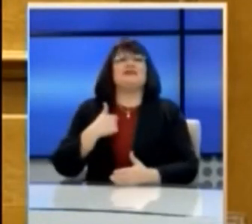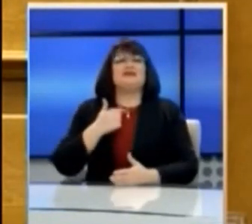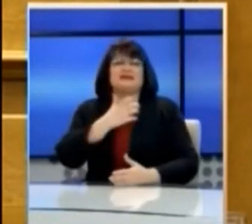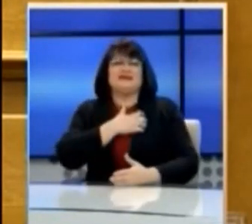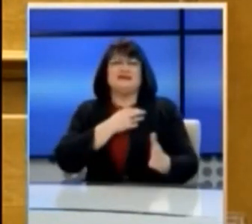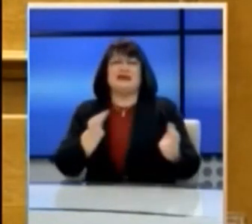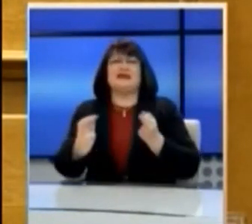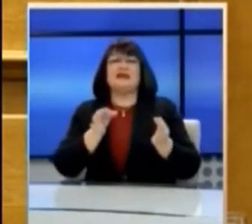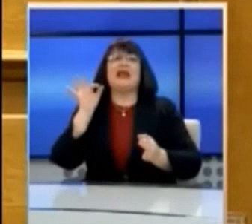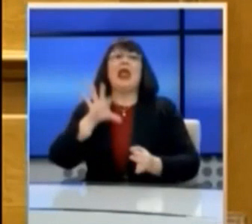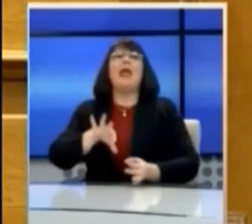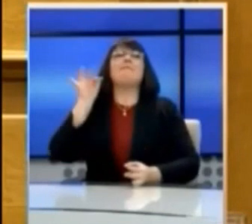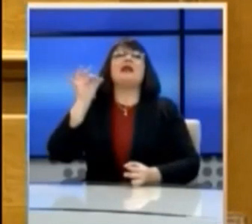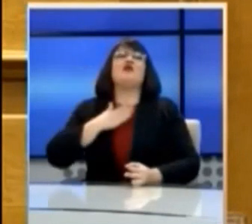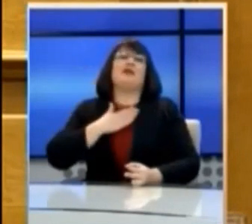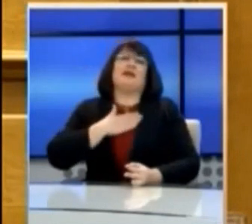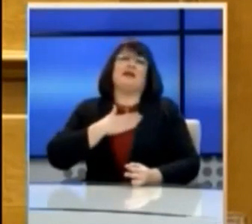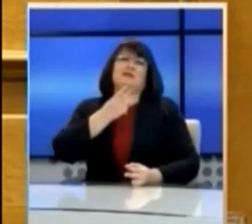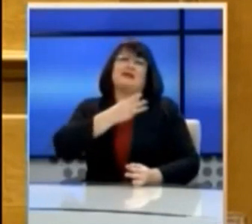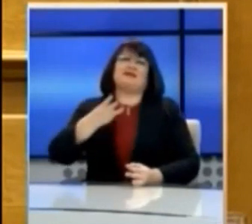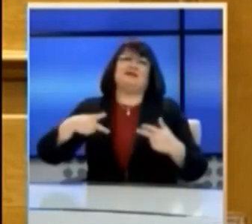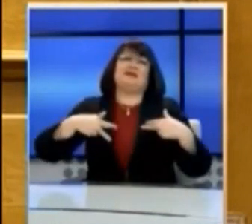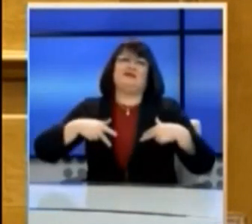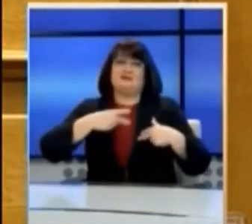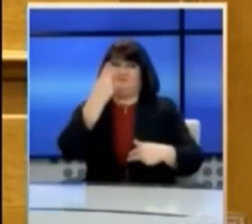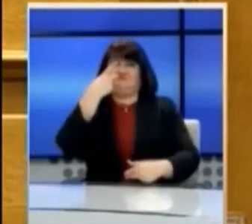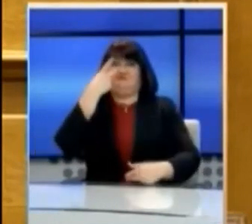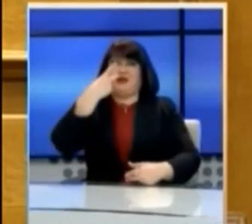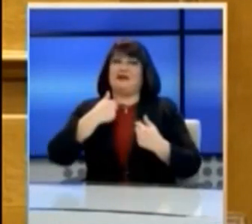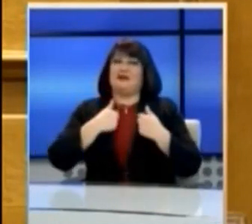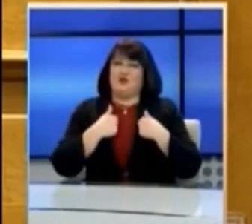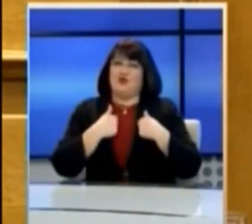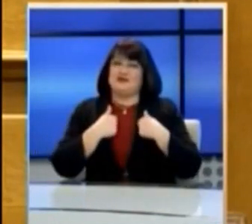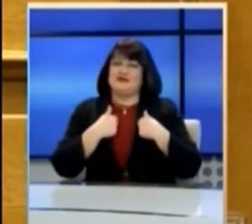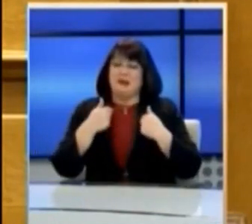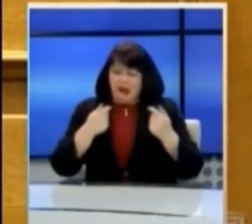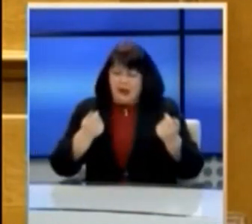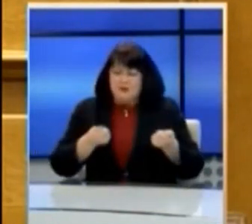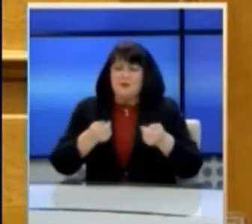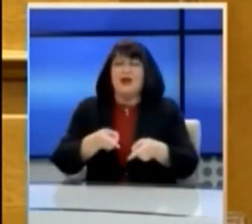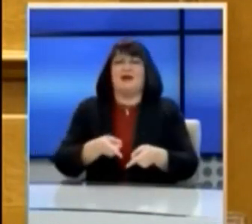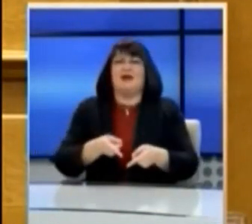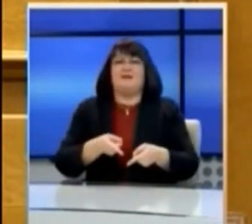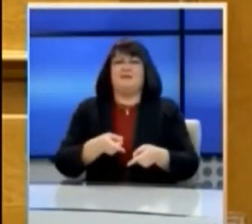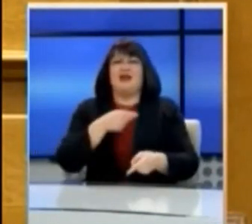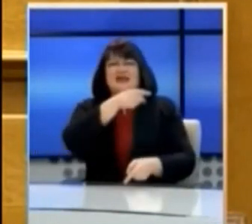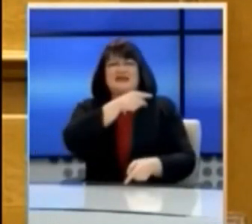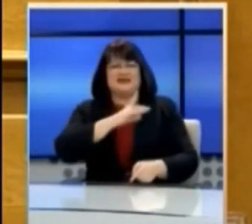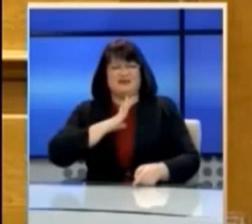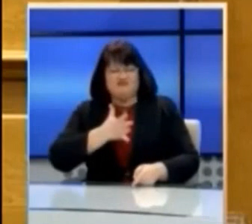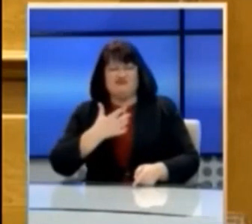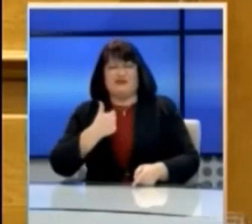της κυβέρνησης του ΣΥΡΙΖΑ, την οποία λιδωρήσατε. Λιδωρήσατε με μένους